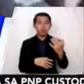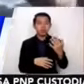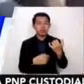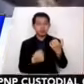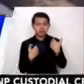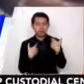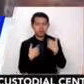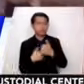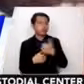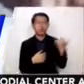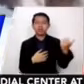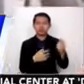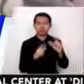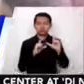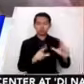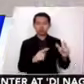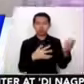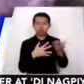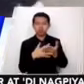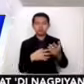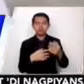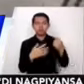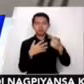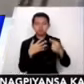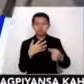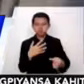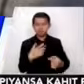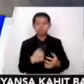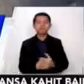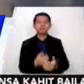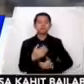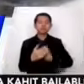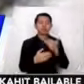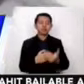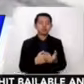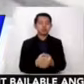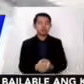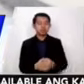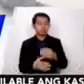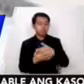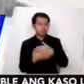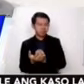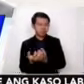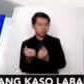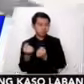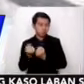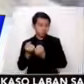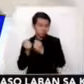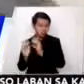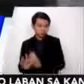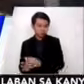arrest. Habang paalis ng korte, naging emosyonal ang ilang taga-suporta ni Guo nang makita siya.